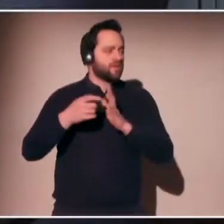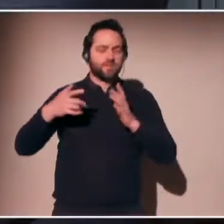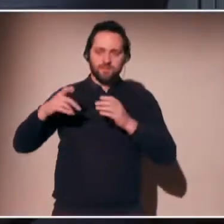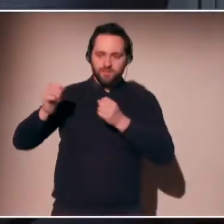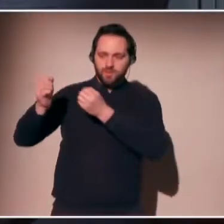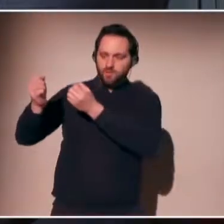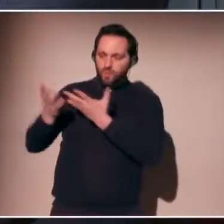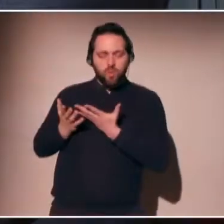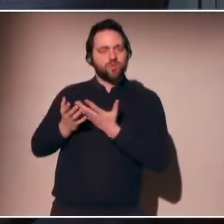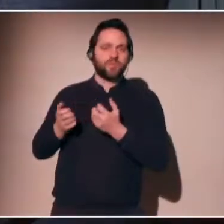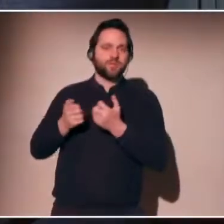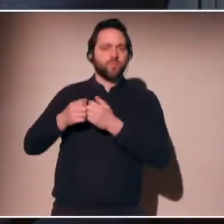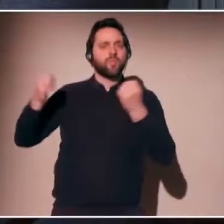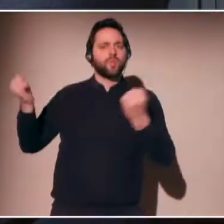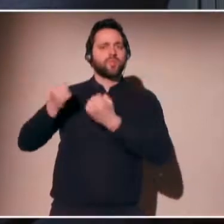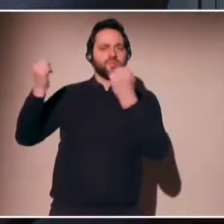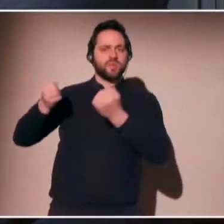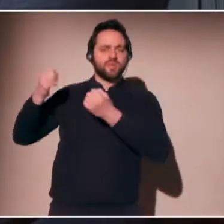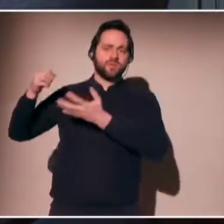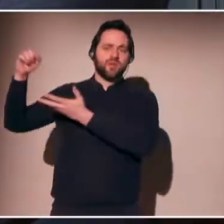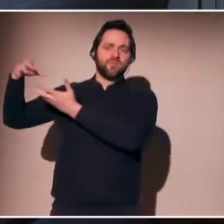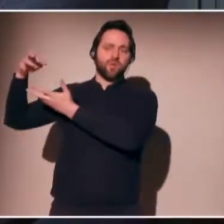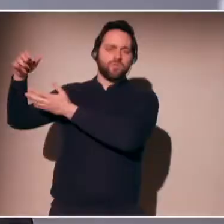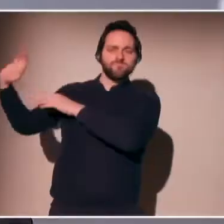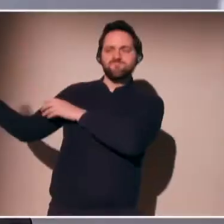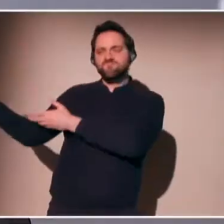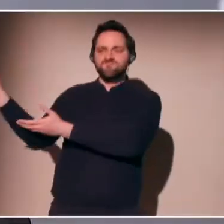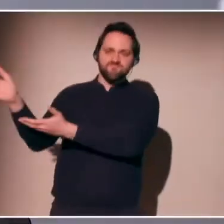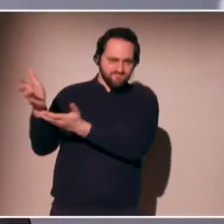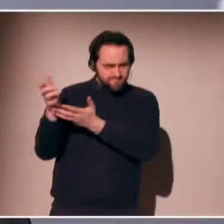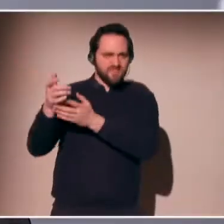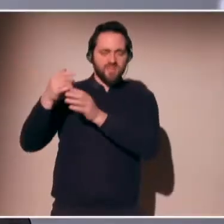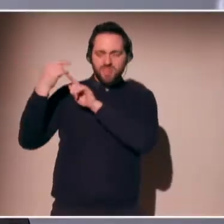impact néfaste sur vous? Et que la